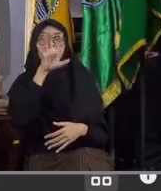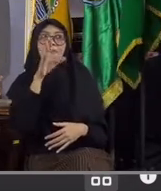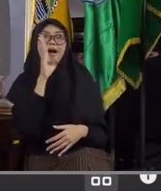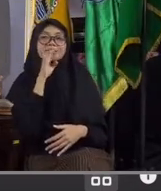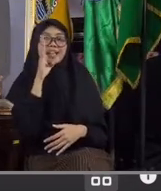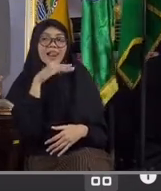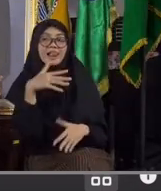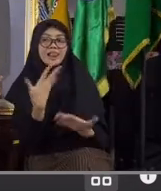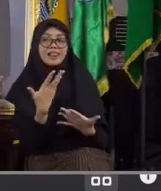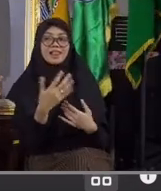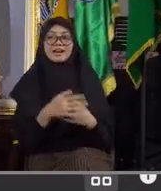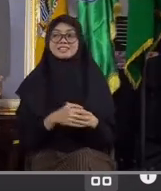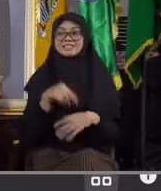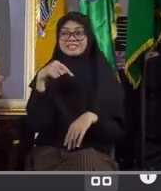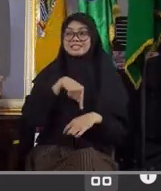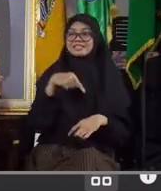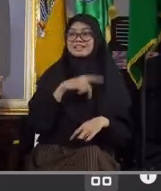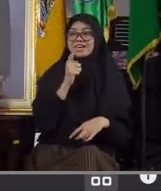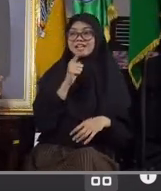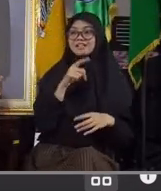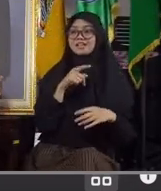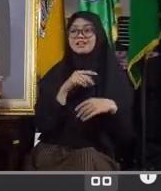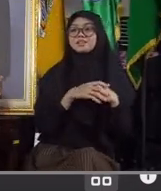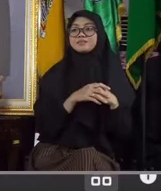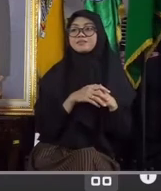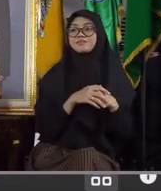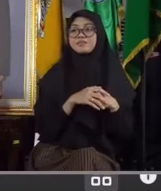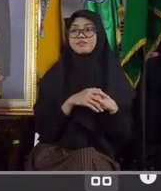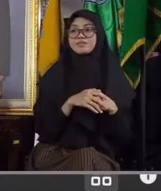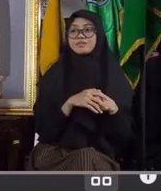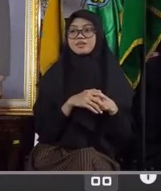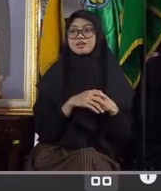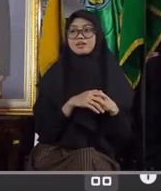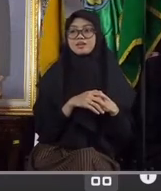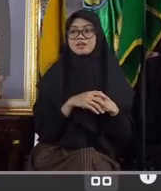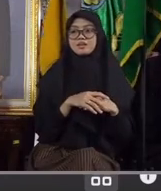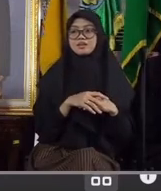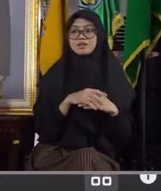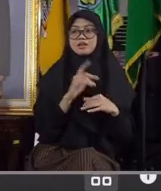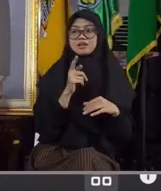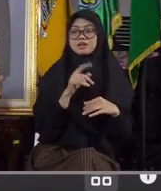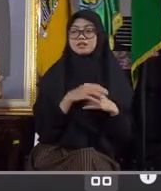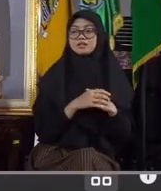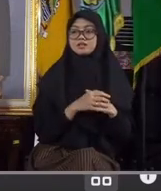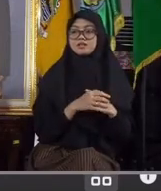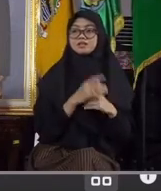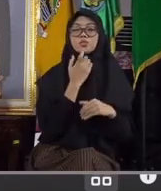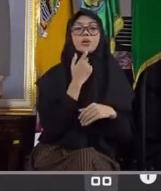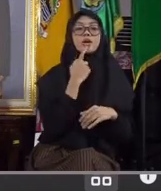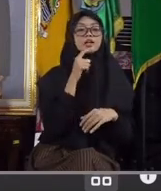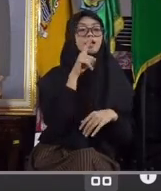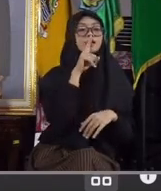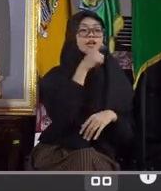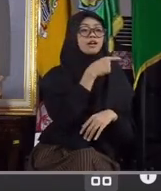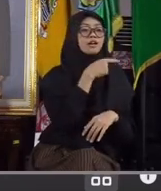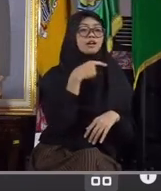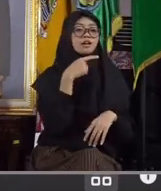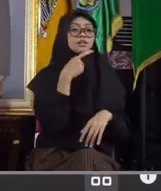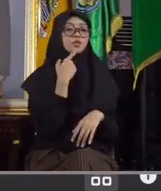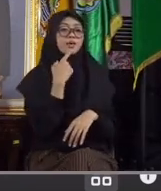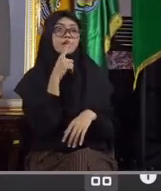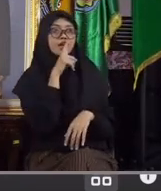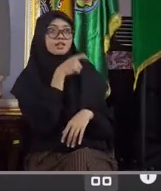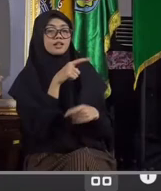Iya, ini kan ada dari FKK dan kepala khusus. Ya, coba ditanya berapa ibu hamilnya sekarang? Coba